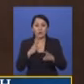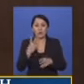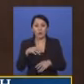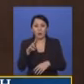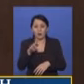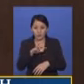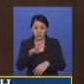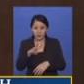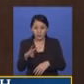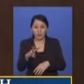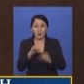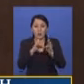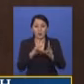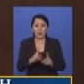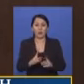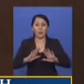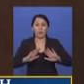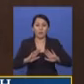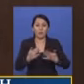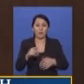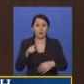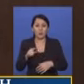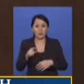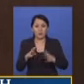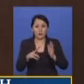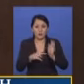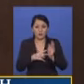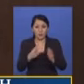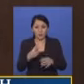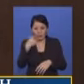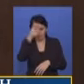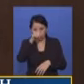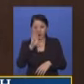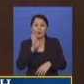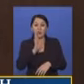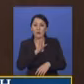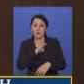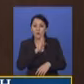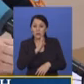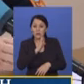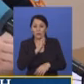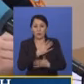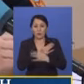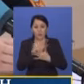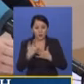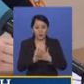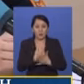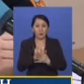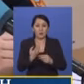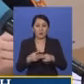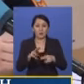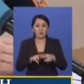метр жерді шарпып өткен. Төтенше жағдай болған жерден 1973 жылы туған әйел адамның денесі табылды. Дәл осы күні,